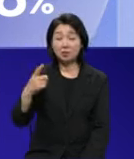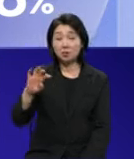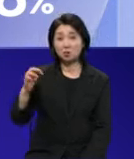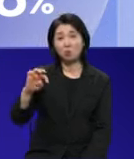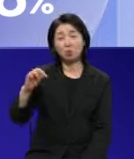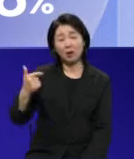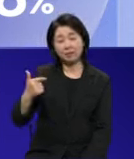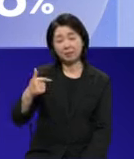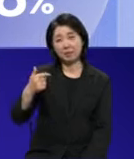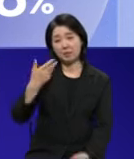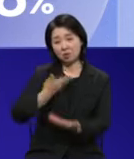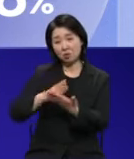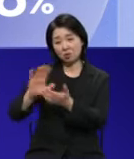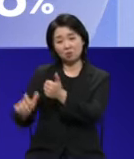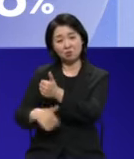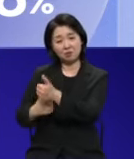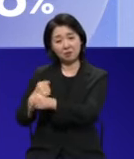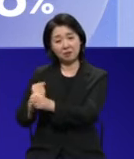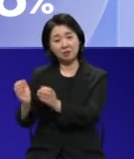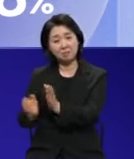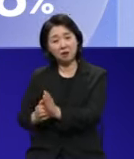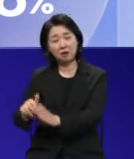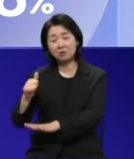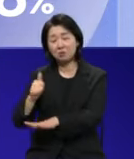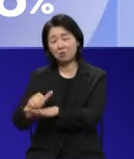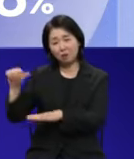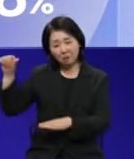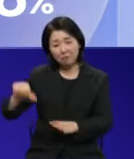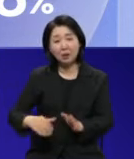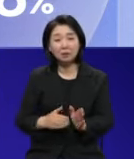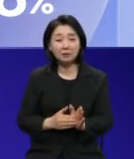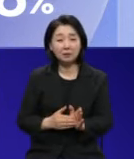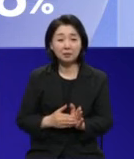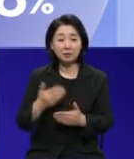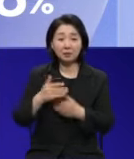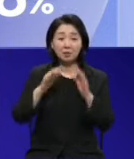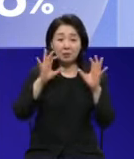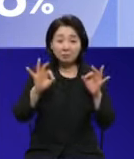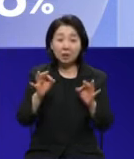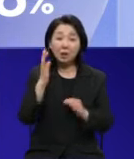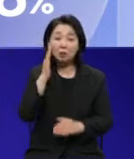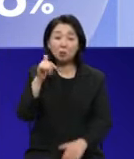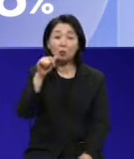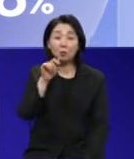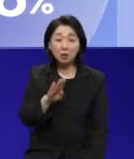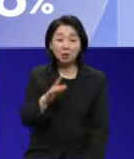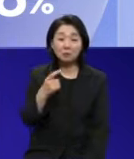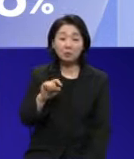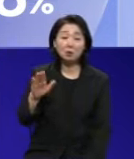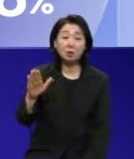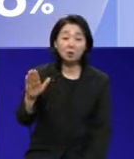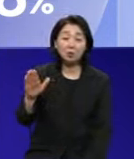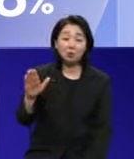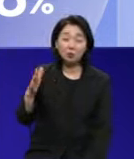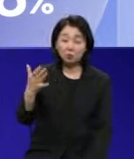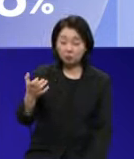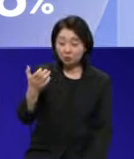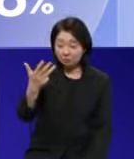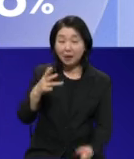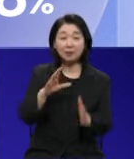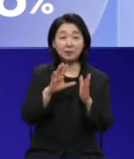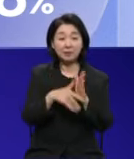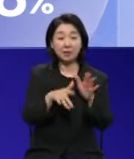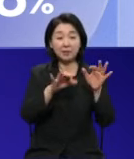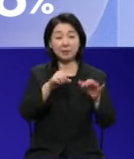했던 건데 근데 결국 이제 결과 이렇게 나왔거든요네 지금 화면 보시면 도봉과 아에 98표 차로 김재섭